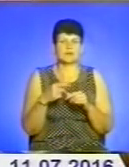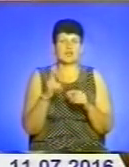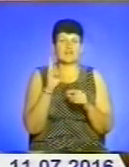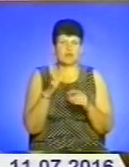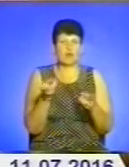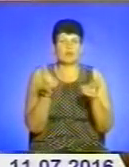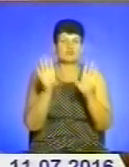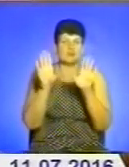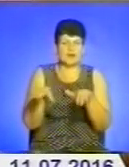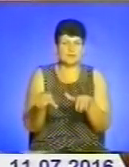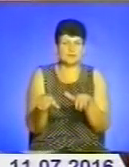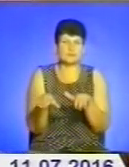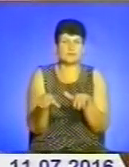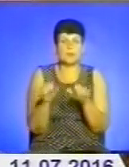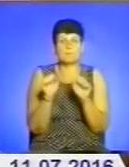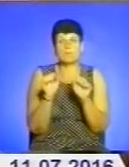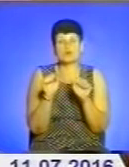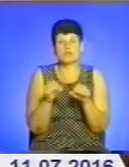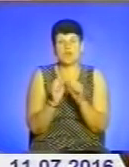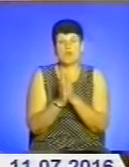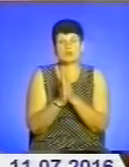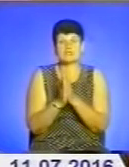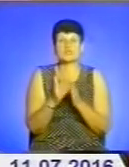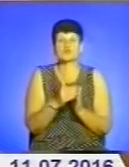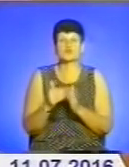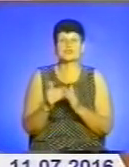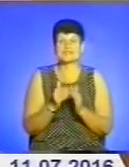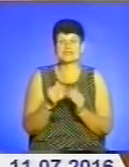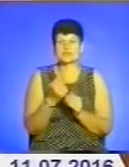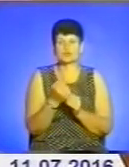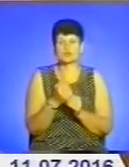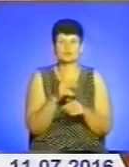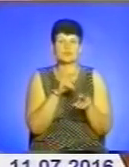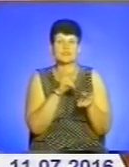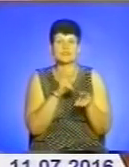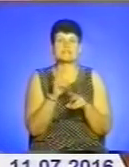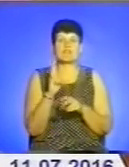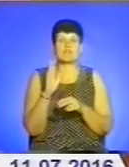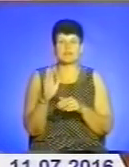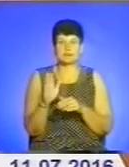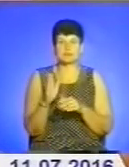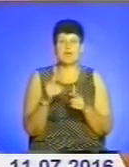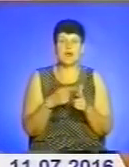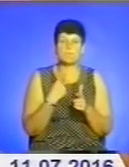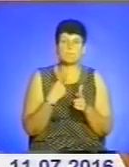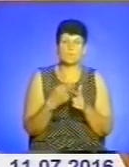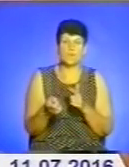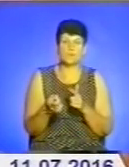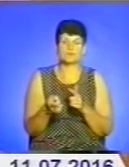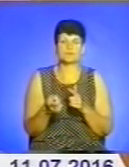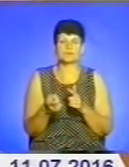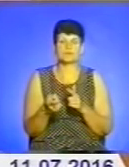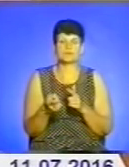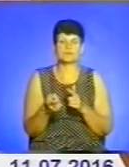нагляду, можливо попросити сусідів, щоб доглянули за квартирою, або